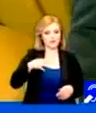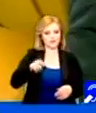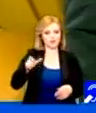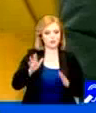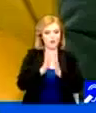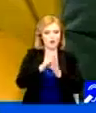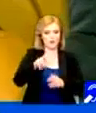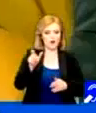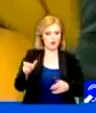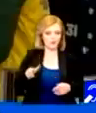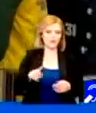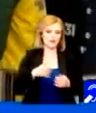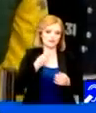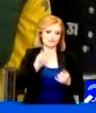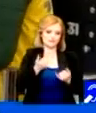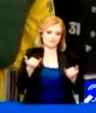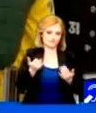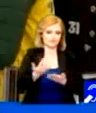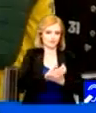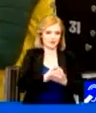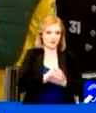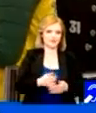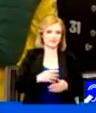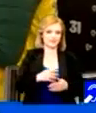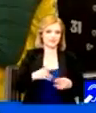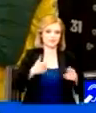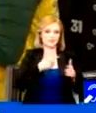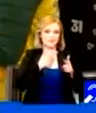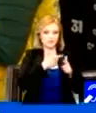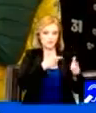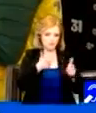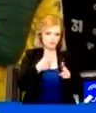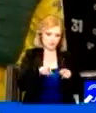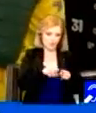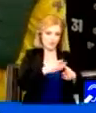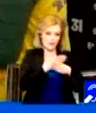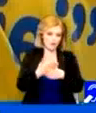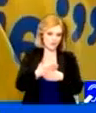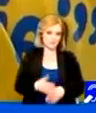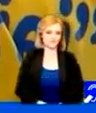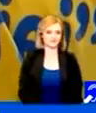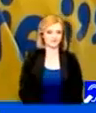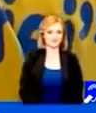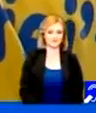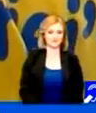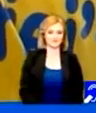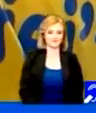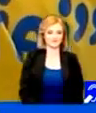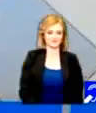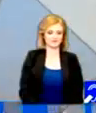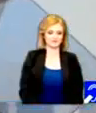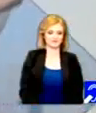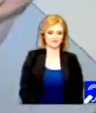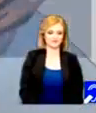îndeamnă oamenii să doneze alimente ce vor asigura masa de sărbătoare pentru cei fără posibilități. Mai multe despre această campanie umanitară vă spunem